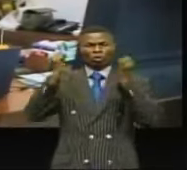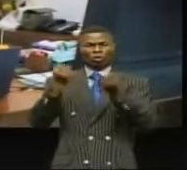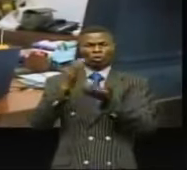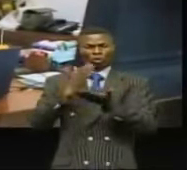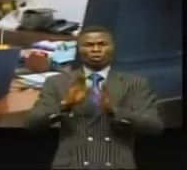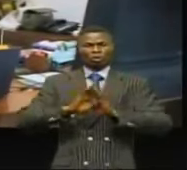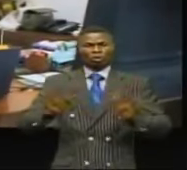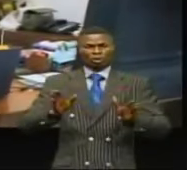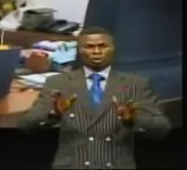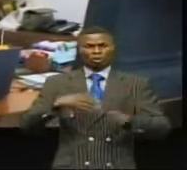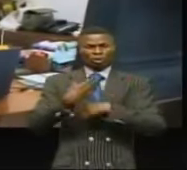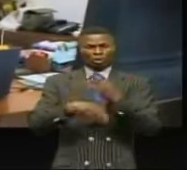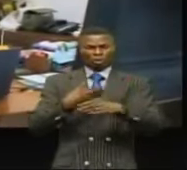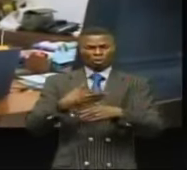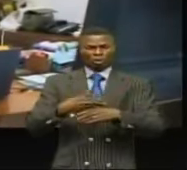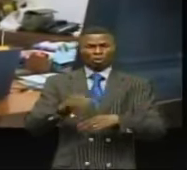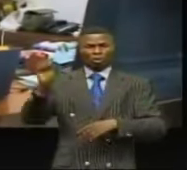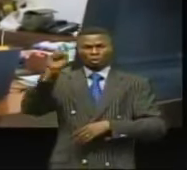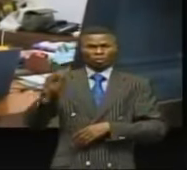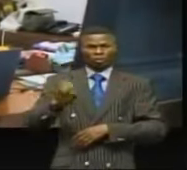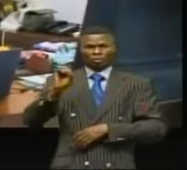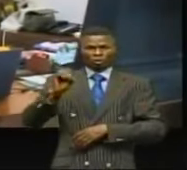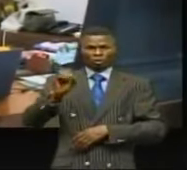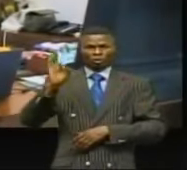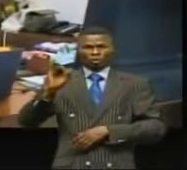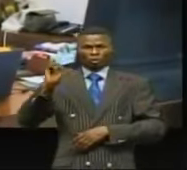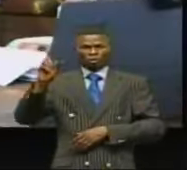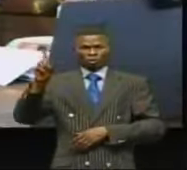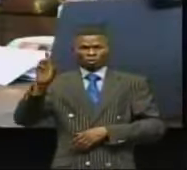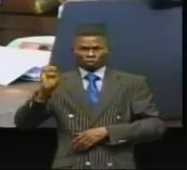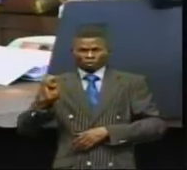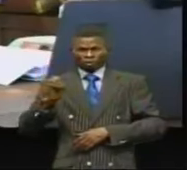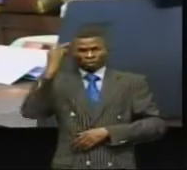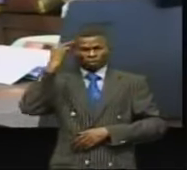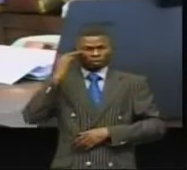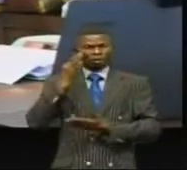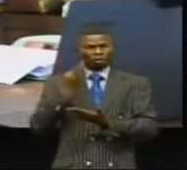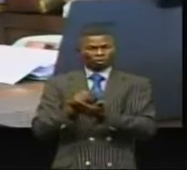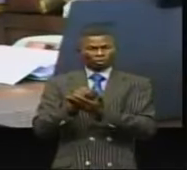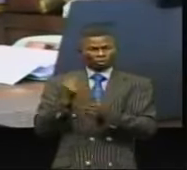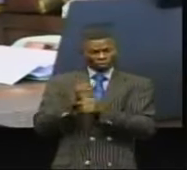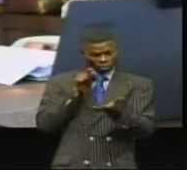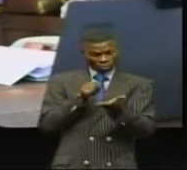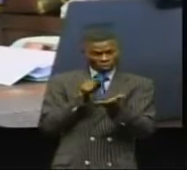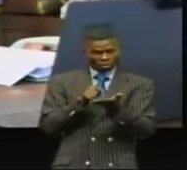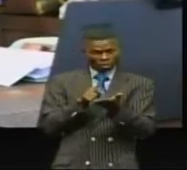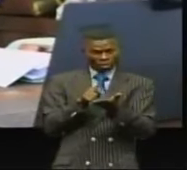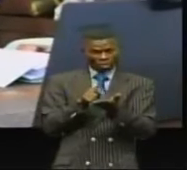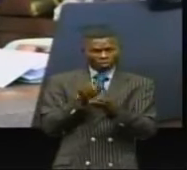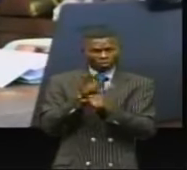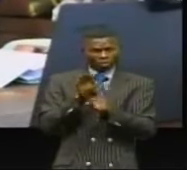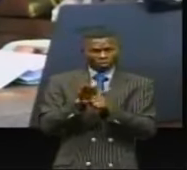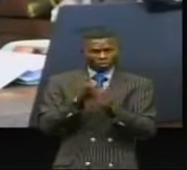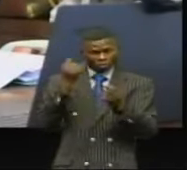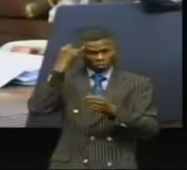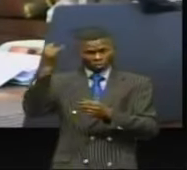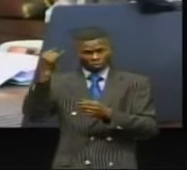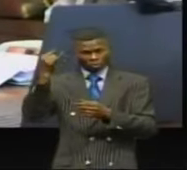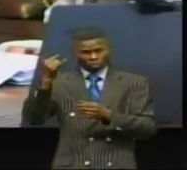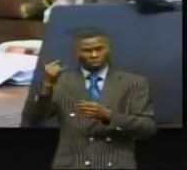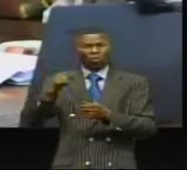de redynamiser la SOFIDE. Le ministère des Finances travaille à ses propos sur les différentes options de